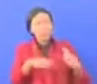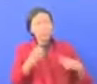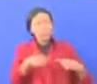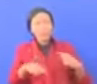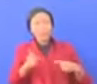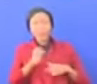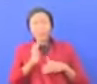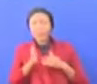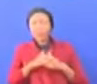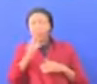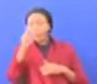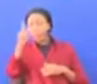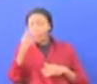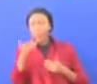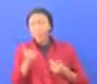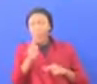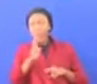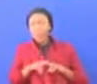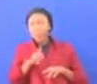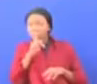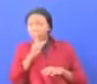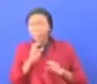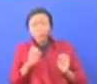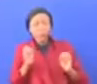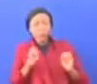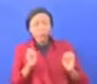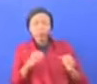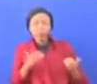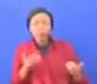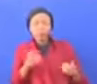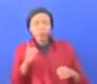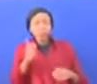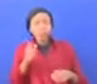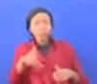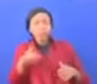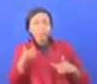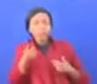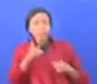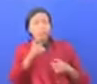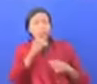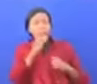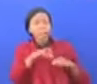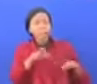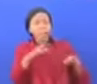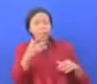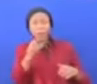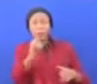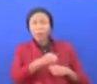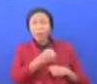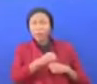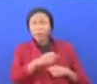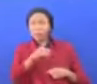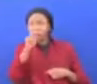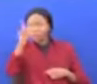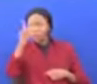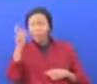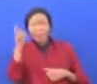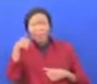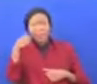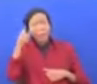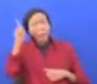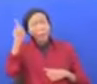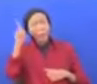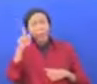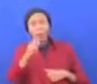pale Kivule Mwembeni na sitakaa kimya, tutasumbuana. Na kutakia kila laheri chapa kazi, lakini weka nguvu kule Tarime, watu wangu